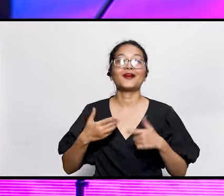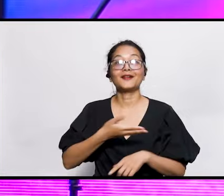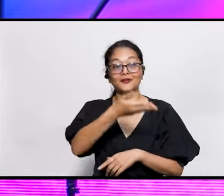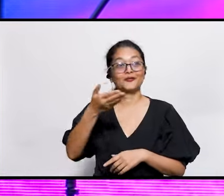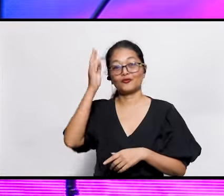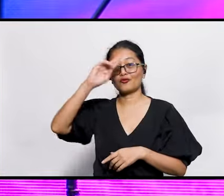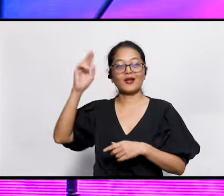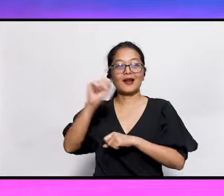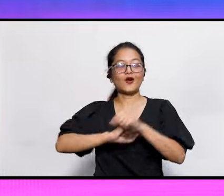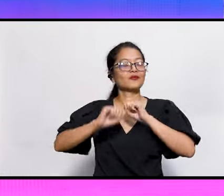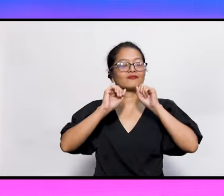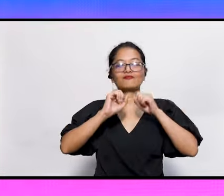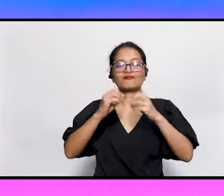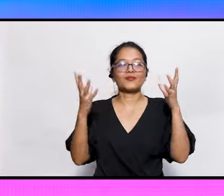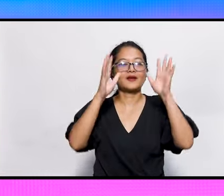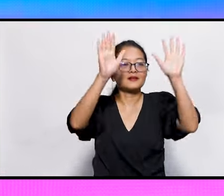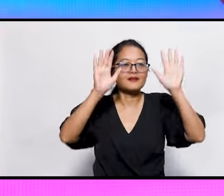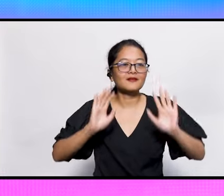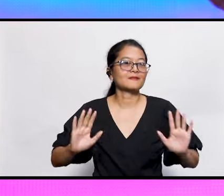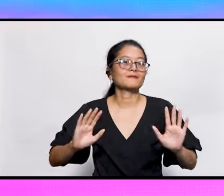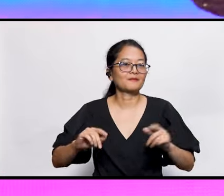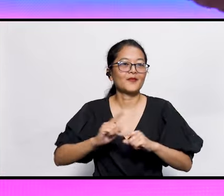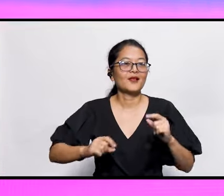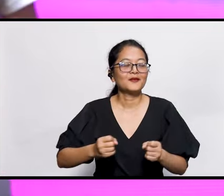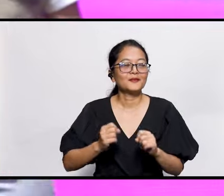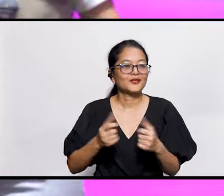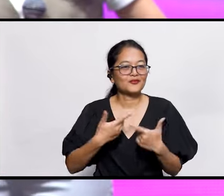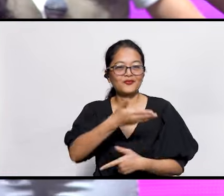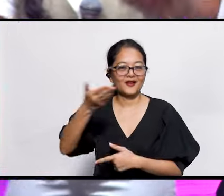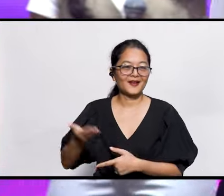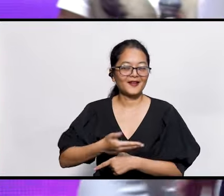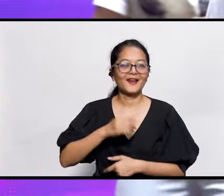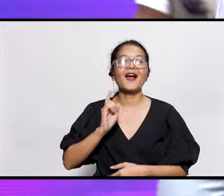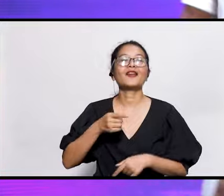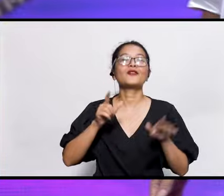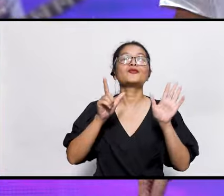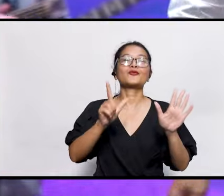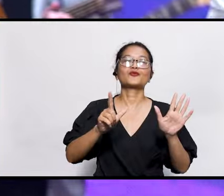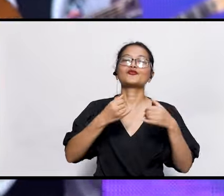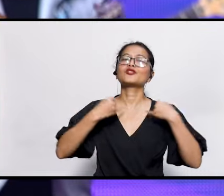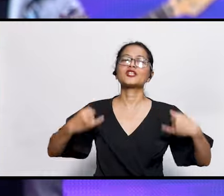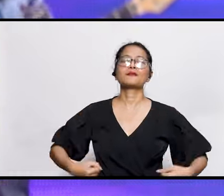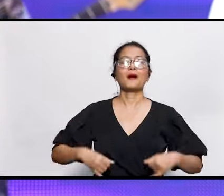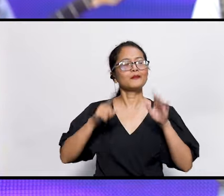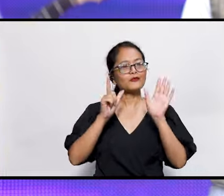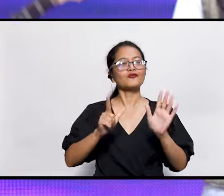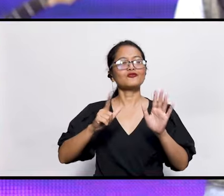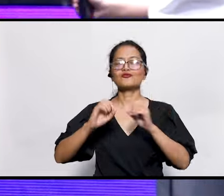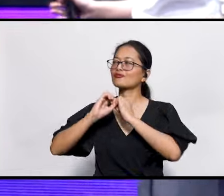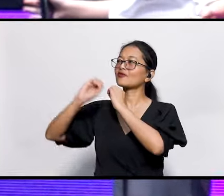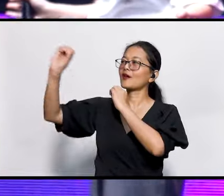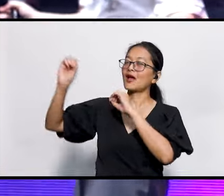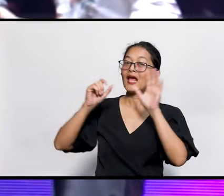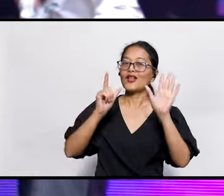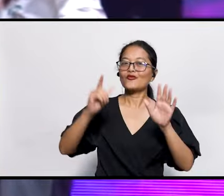dia di antara Anda semuanya oh tujuh Imam tuuh sangkakala tu hari